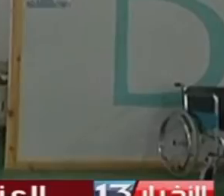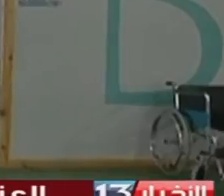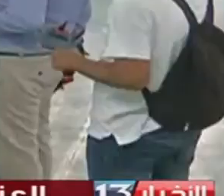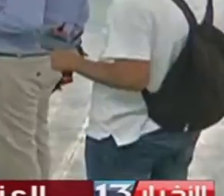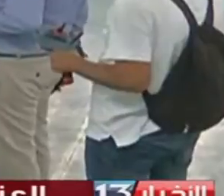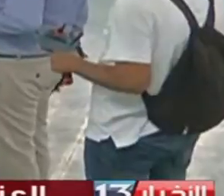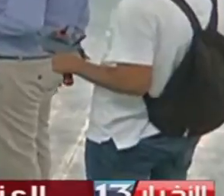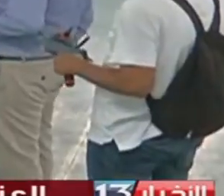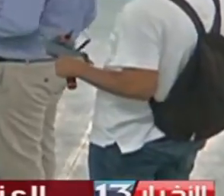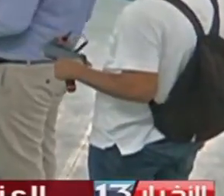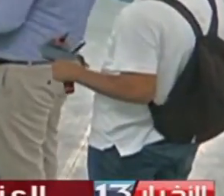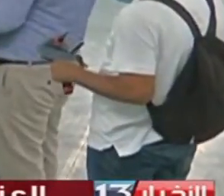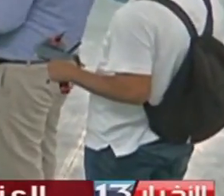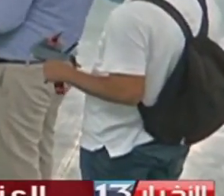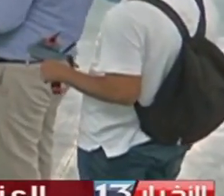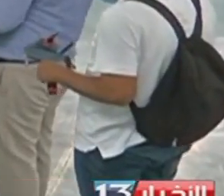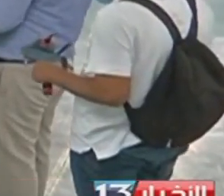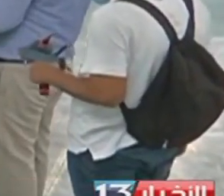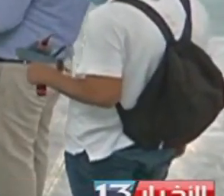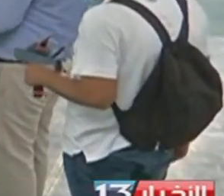قاسية للكوفيد.